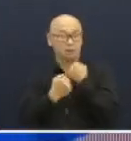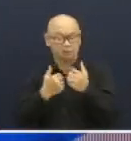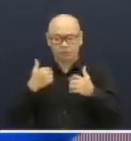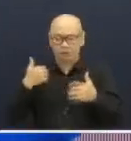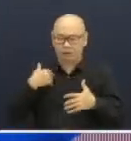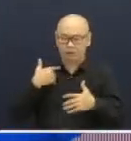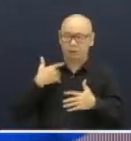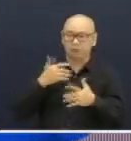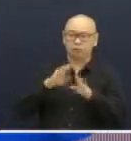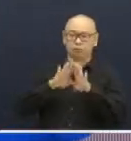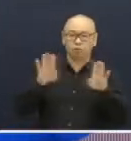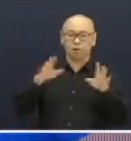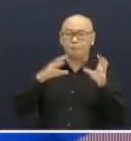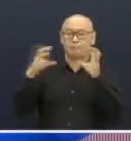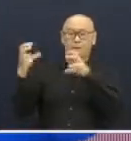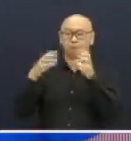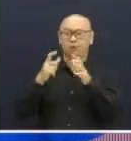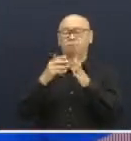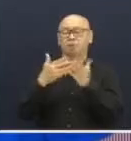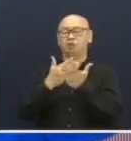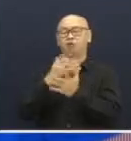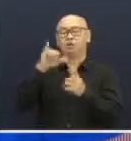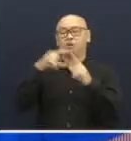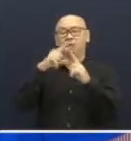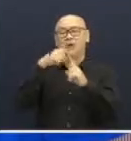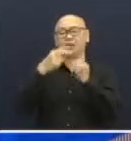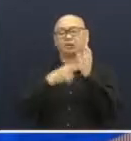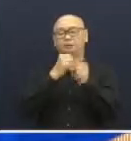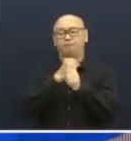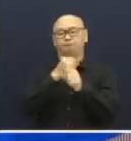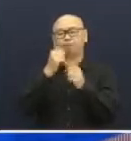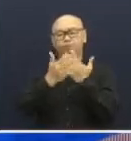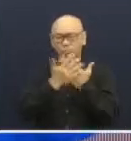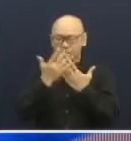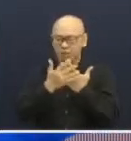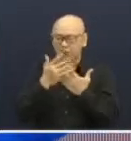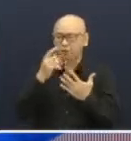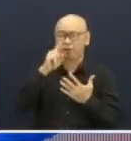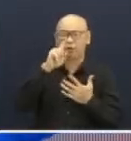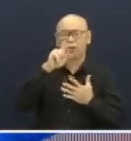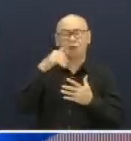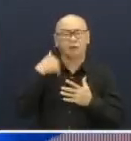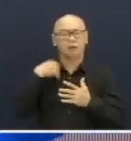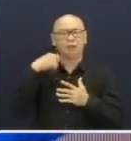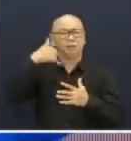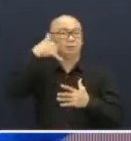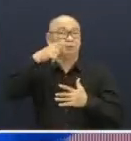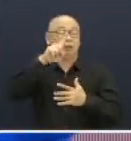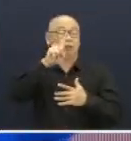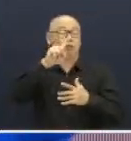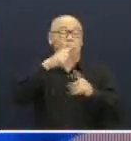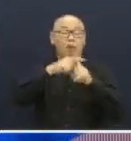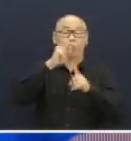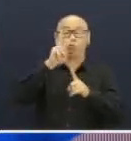adanya keterbukaan publik lewat Jateng Ngopeni dan call center 1x24 jam. Kalau itu kurang mampu,